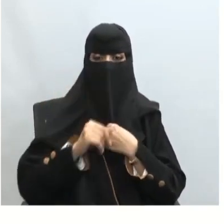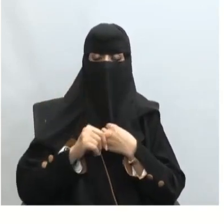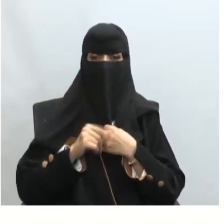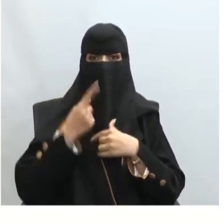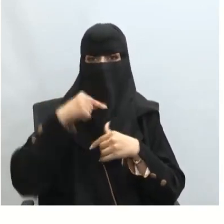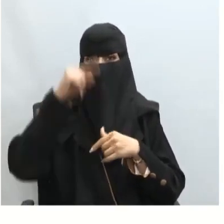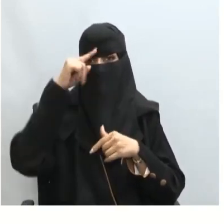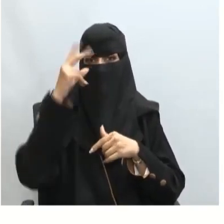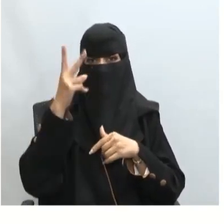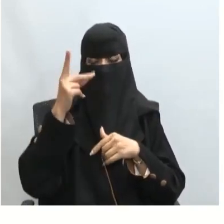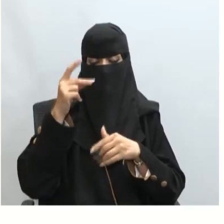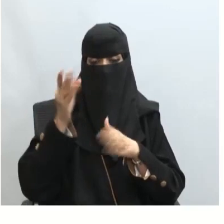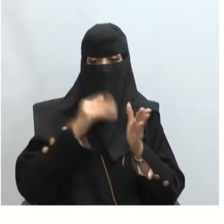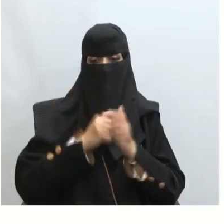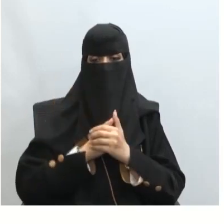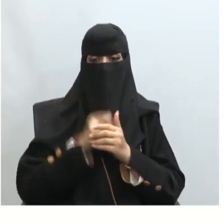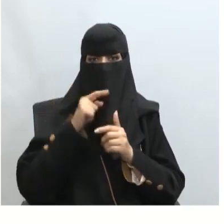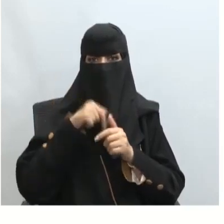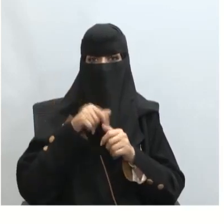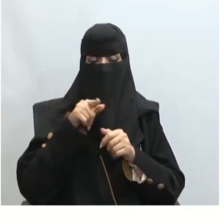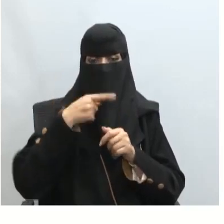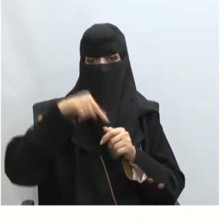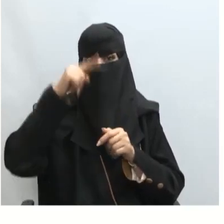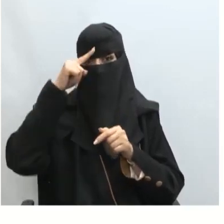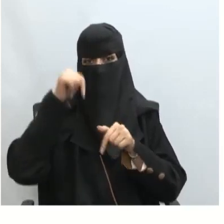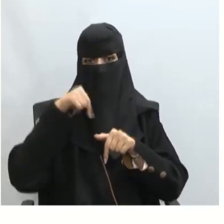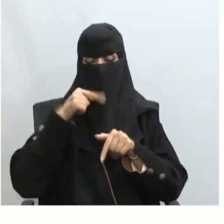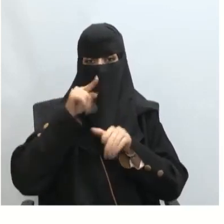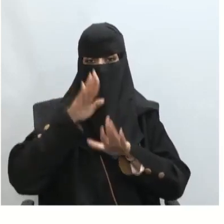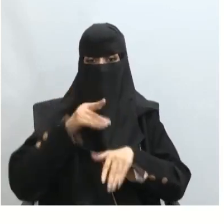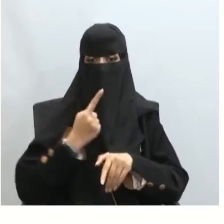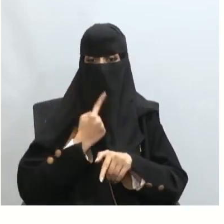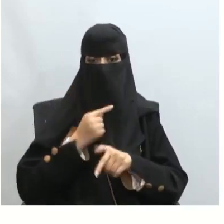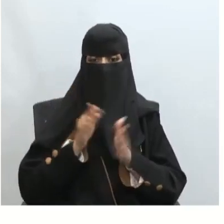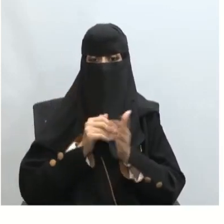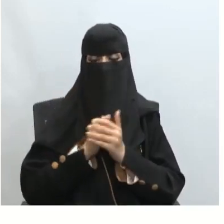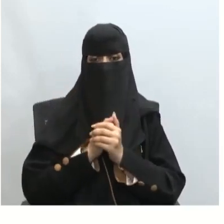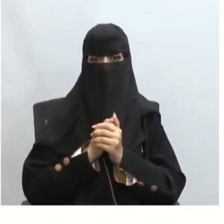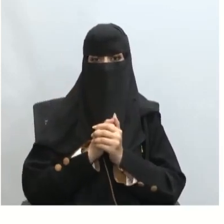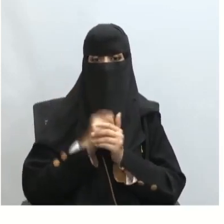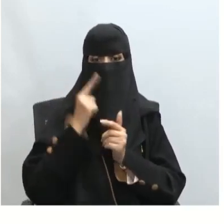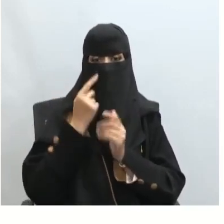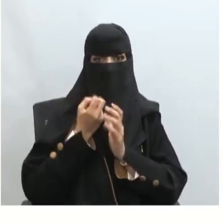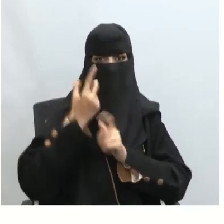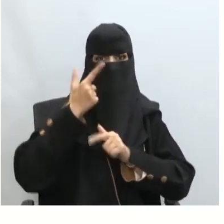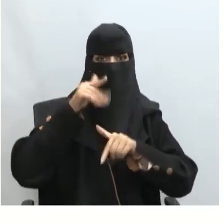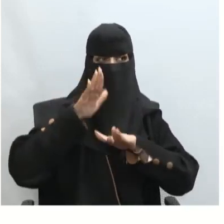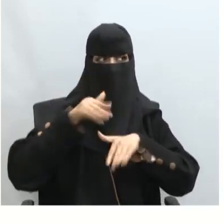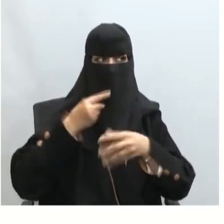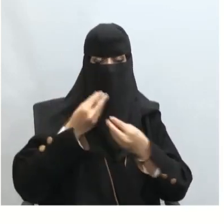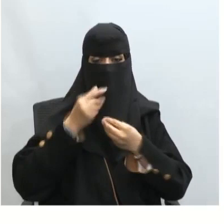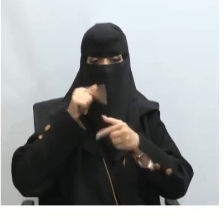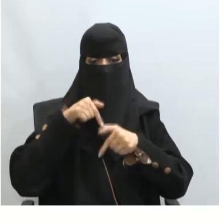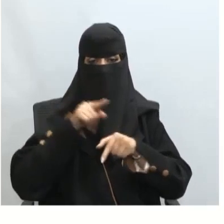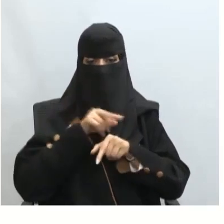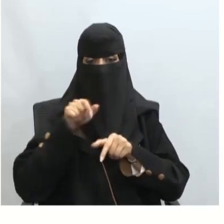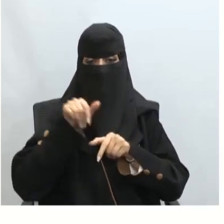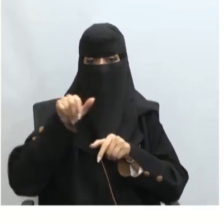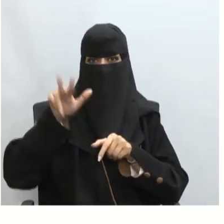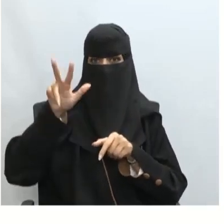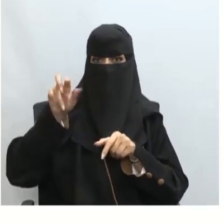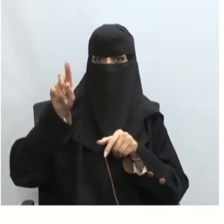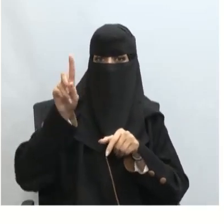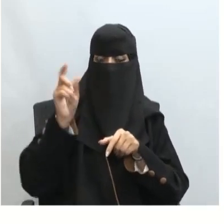مثال اخر افترض انك تود توقع نواتج التفاعل بين البنتين